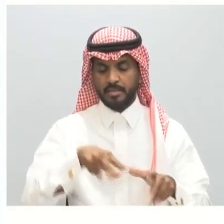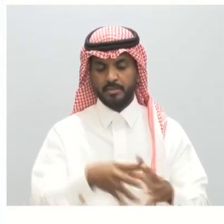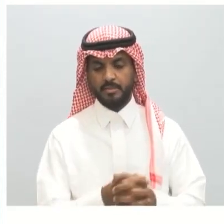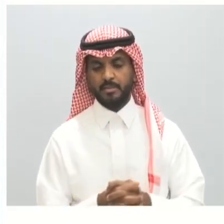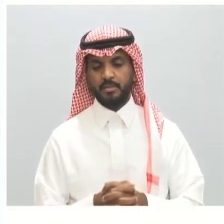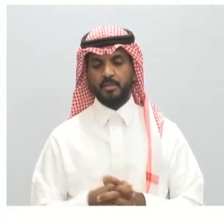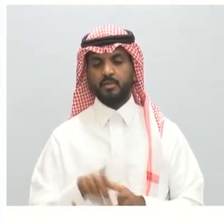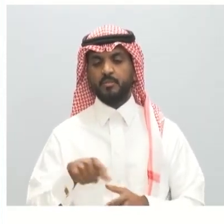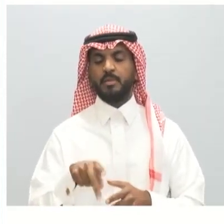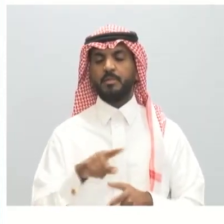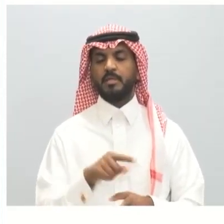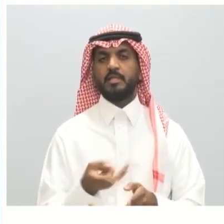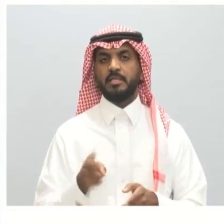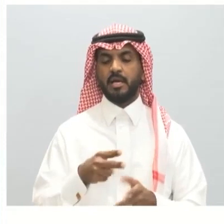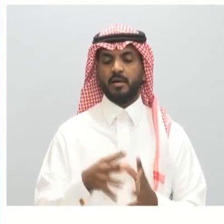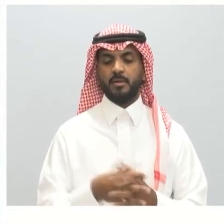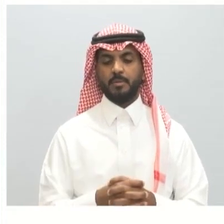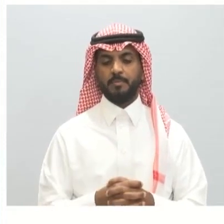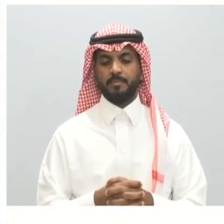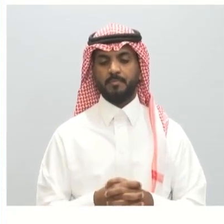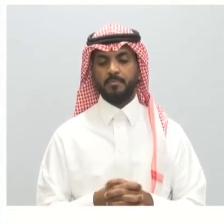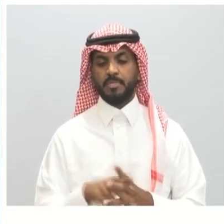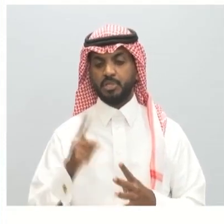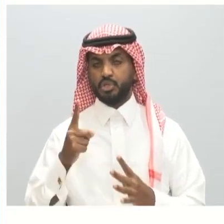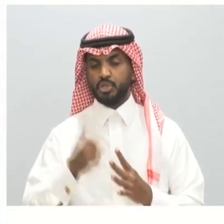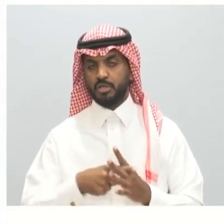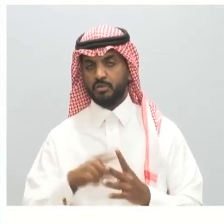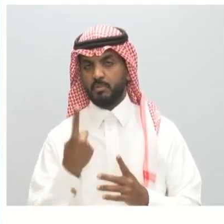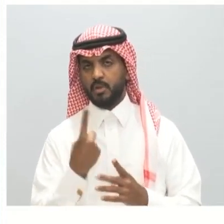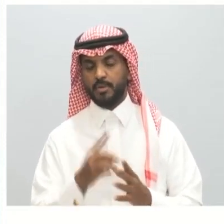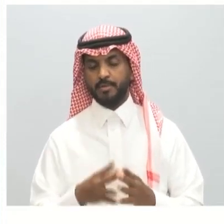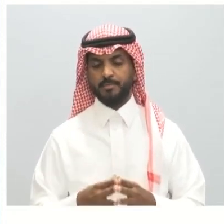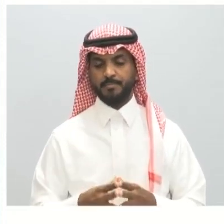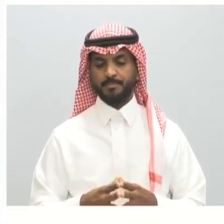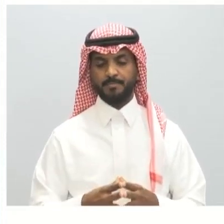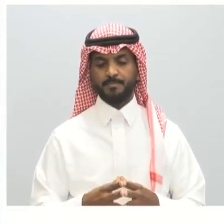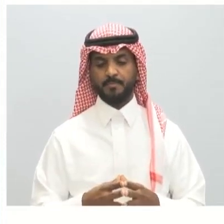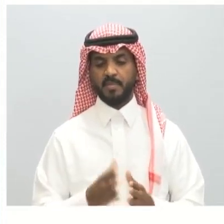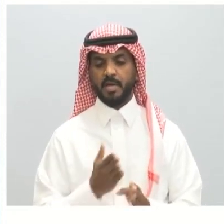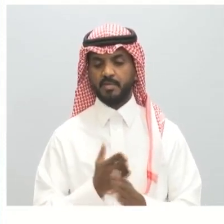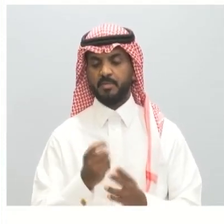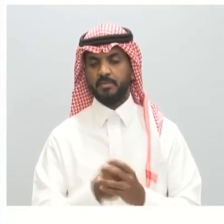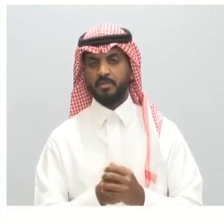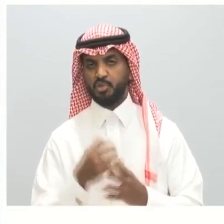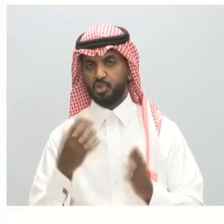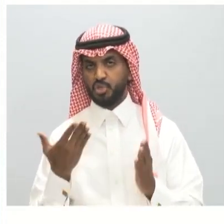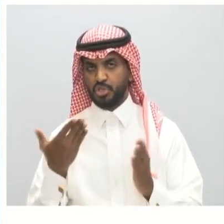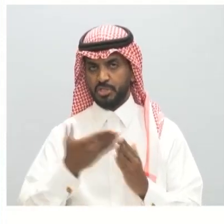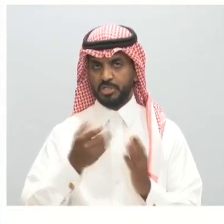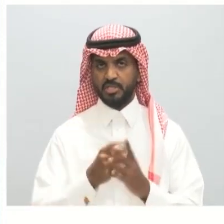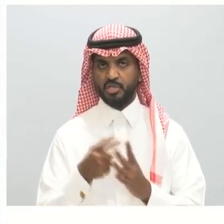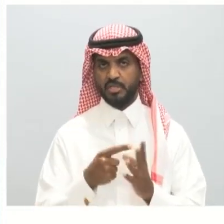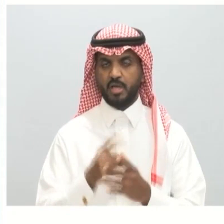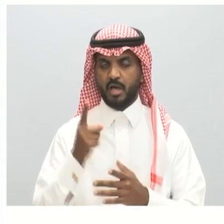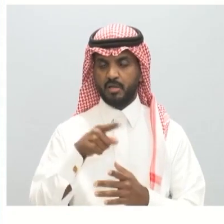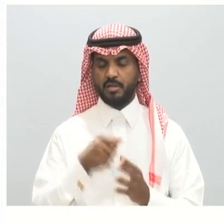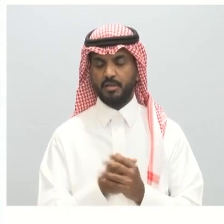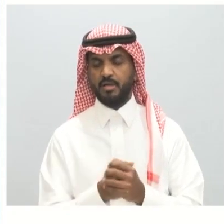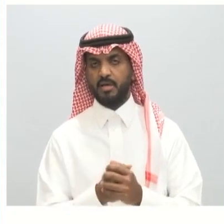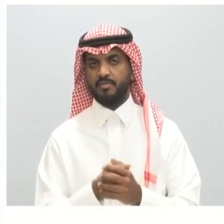لبنه اذا ثم للتحقق من الشرط مره واحده فقط في حال اصبحت نتيجه الشرط خطا اثناء